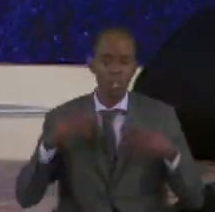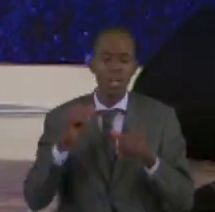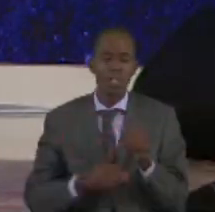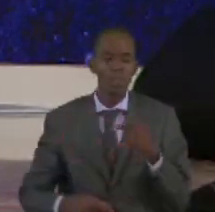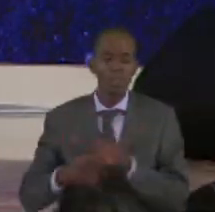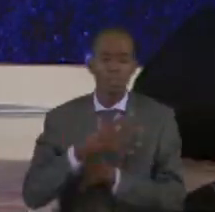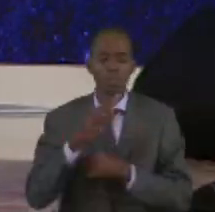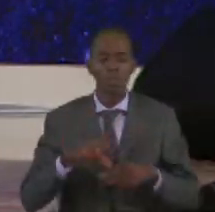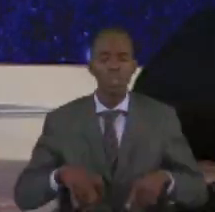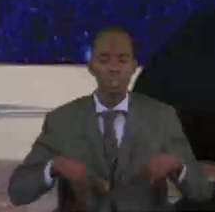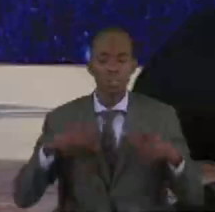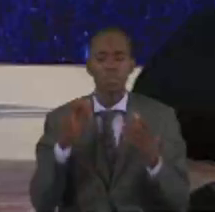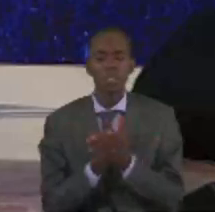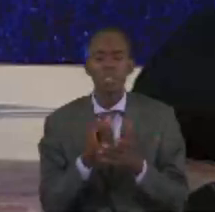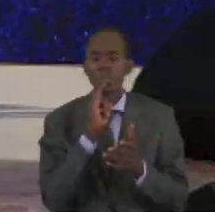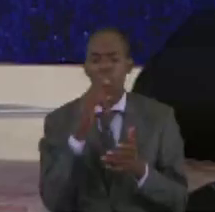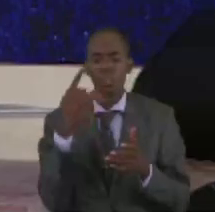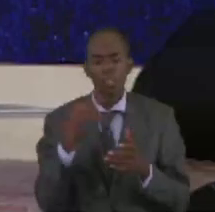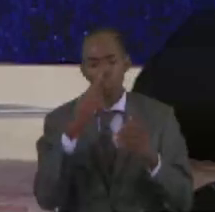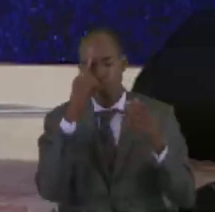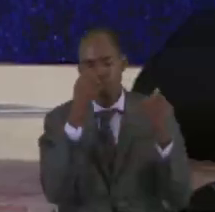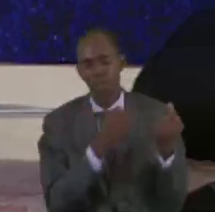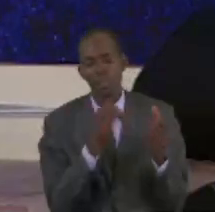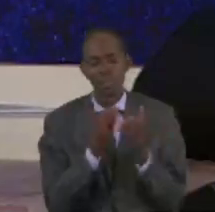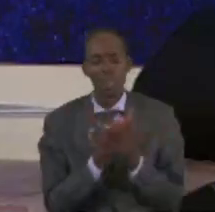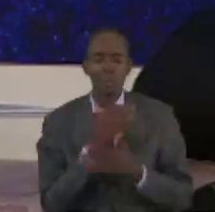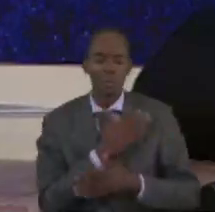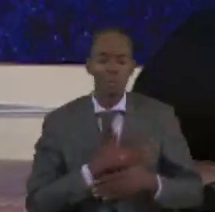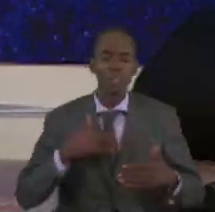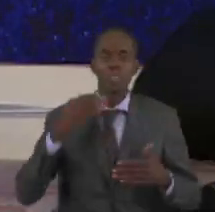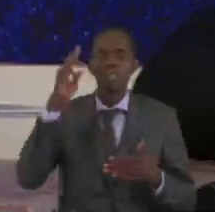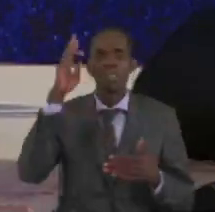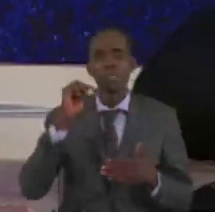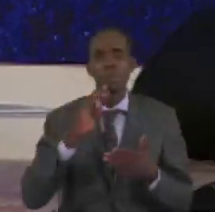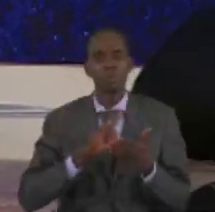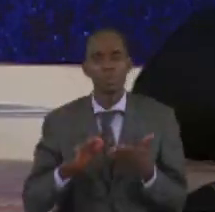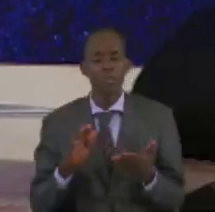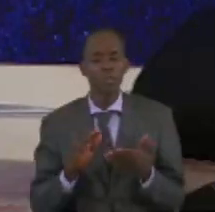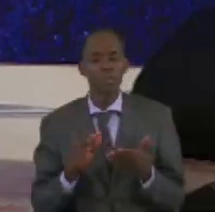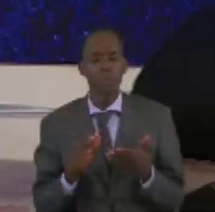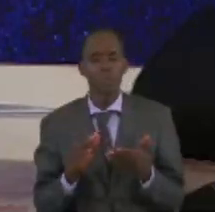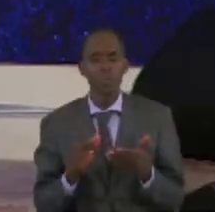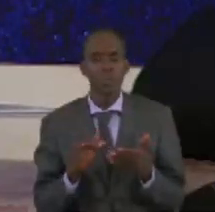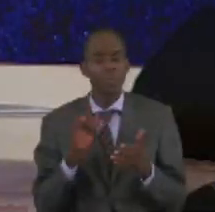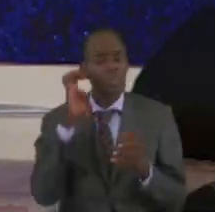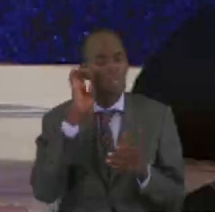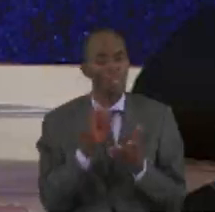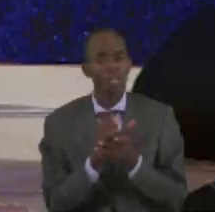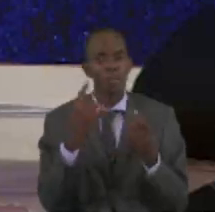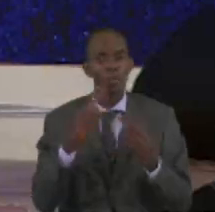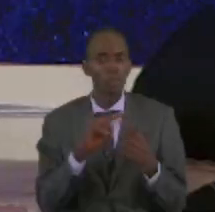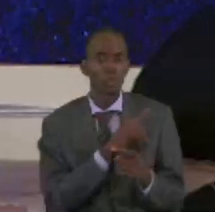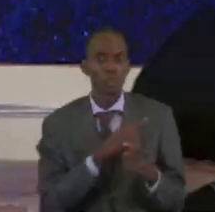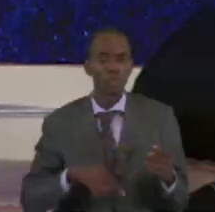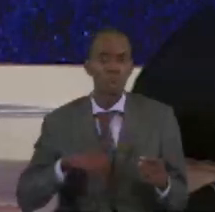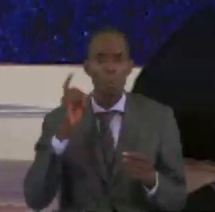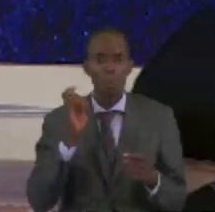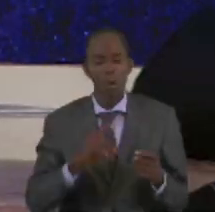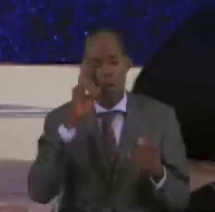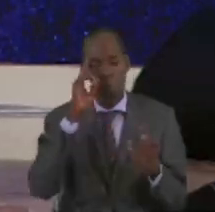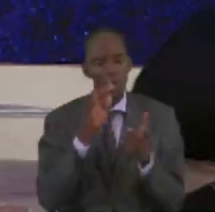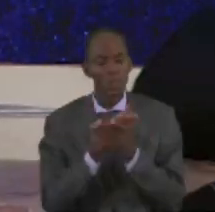tout moment de votre vie. Ça, c'est la foi qui plaît à Dieu. Or, sans la foi, il est impossible de lui être agréable, car il